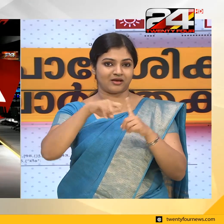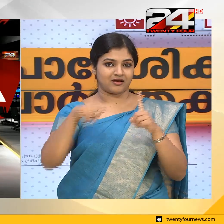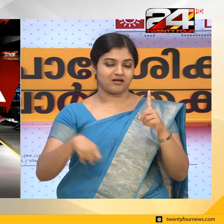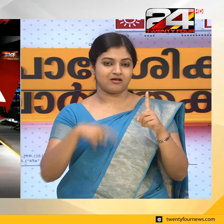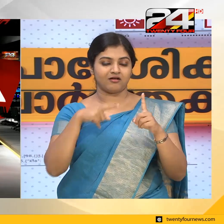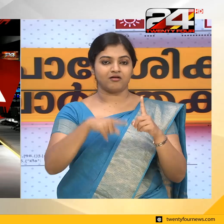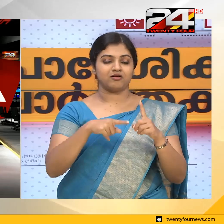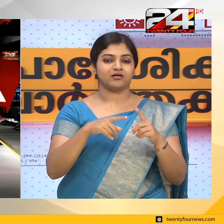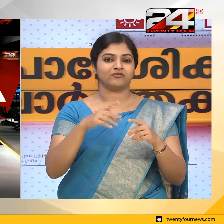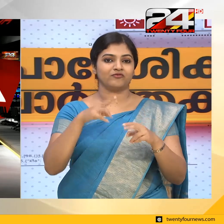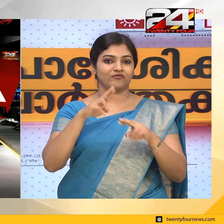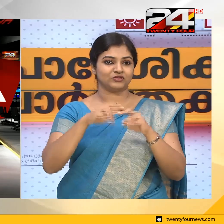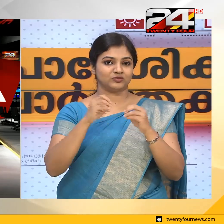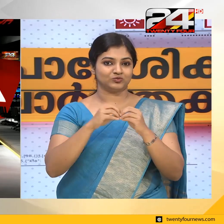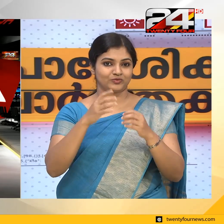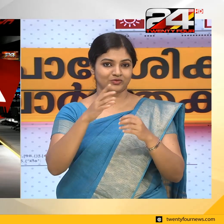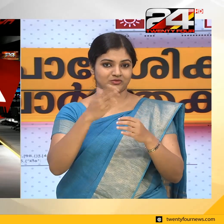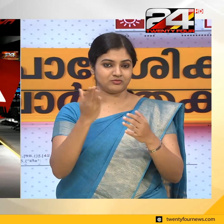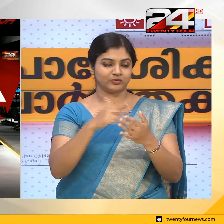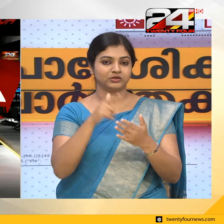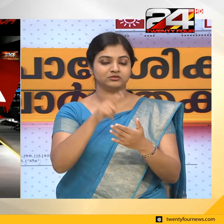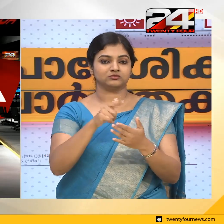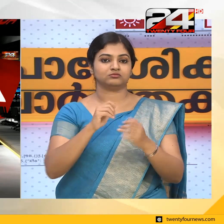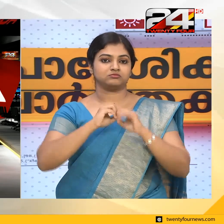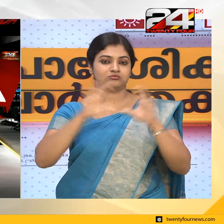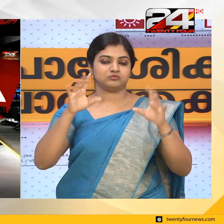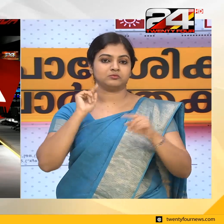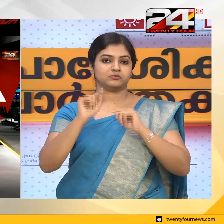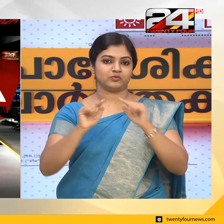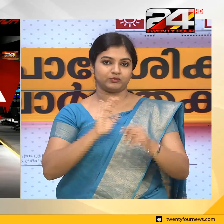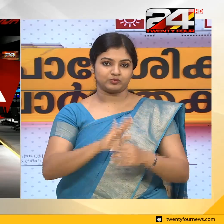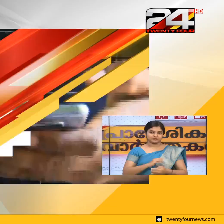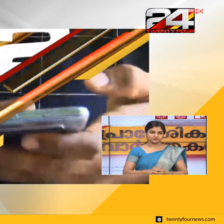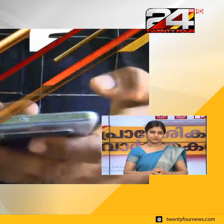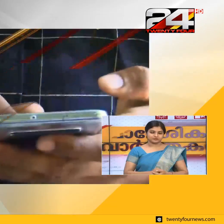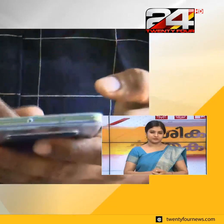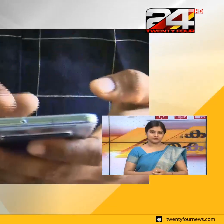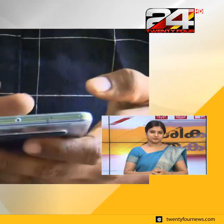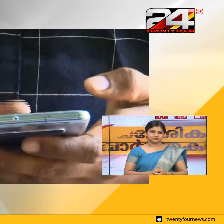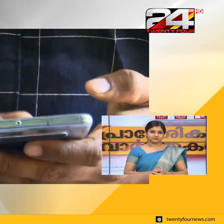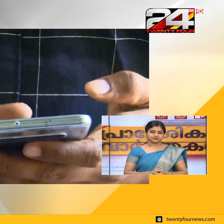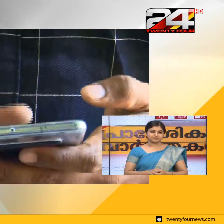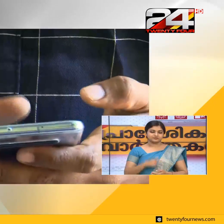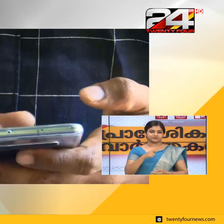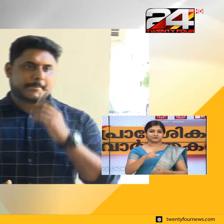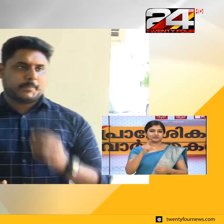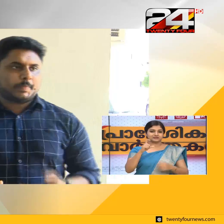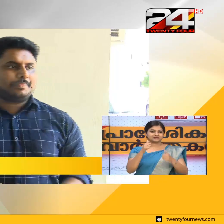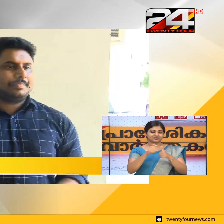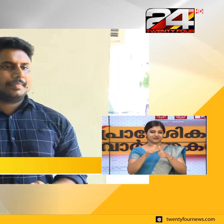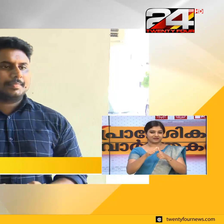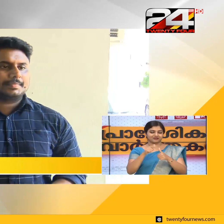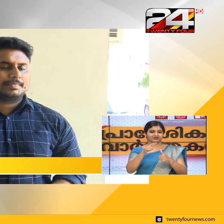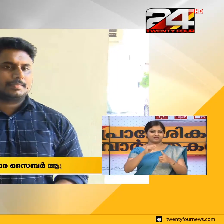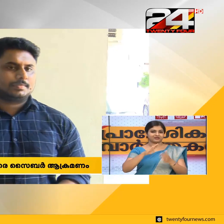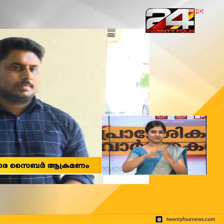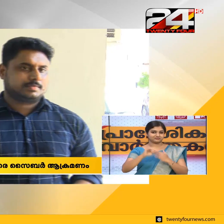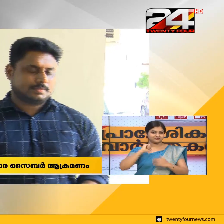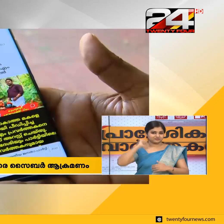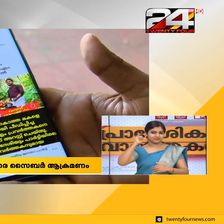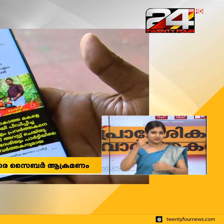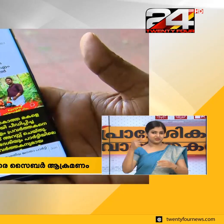യുവാവിനെതിരെ സൈബർ ആക്രമണം. സംഭവത്തിൽ യുവാവ് പോലീസിൽ പരാതി നൽകി. പൗരത്വ ഭേദഗതി നിയമത്തിനെതിരെ നടക്കുന്ന പ്രതിഷേധത്തിൽ